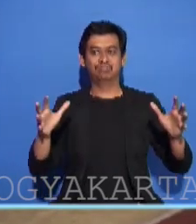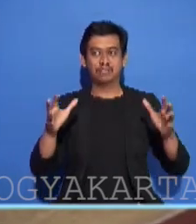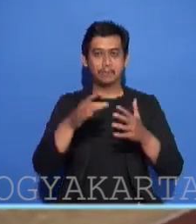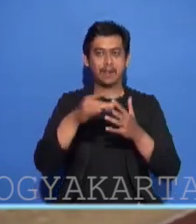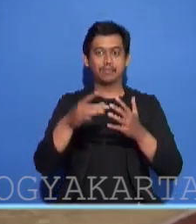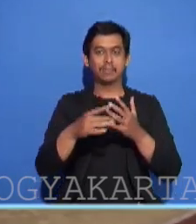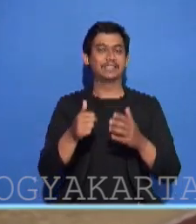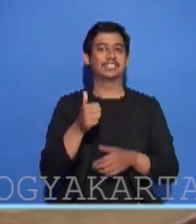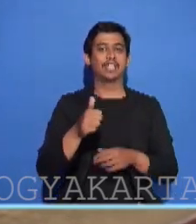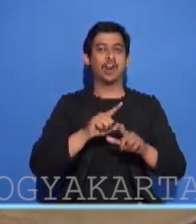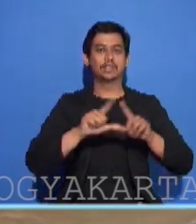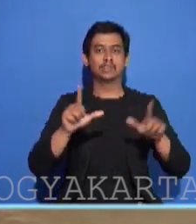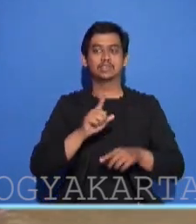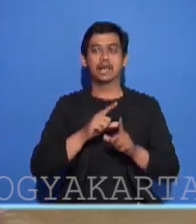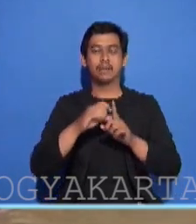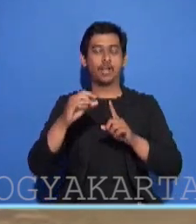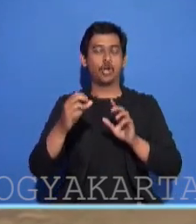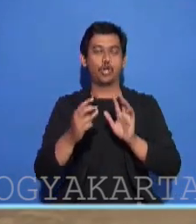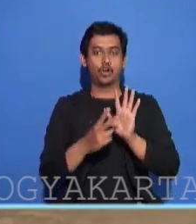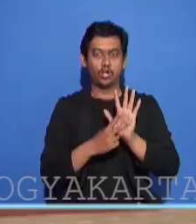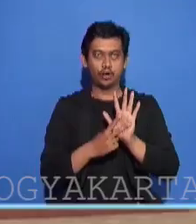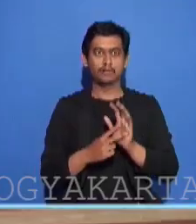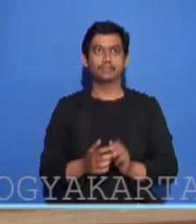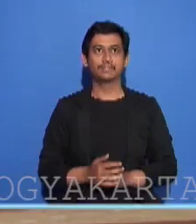bisa meloloskan diri di Pon selanjutnya